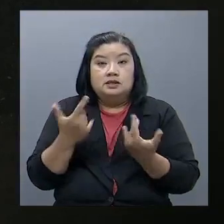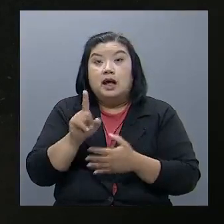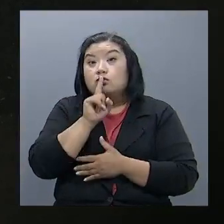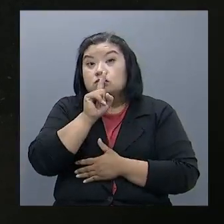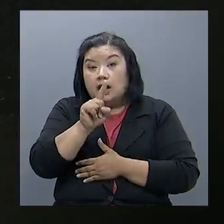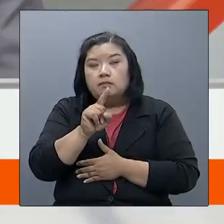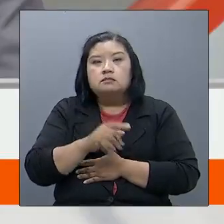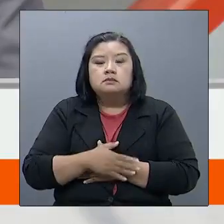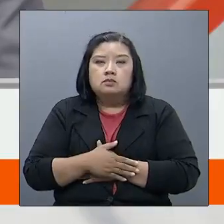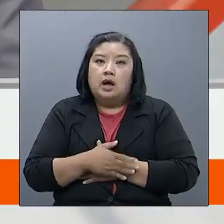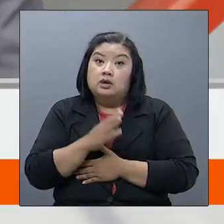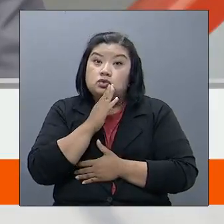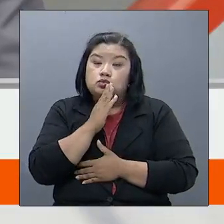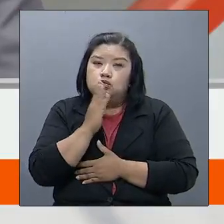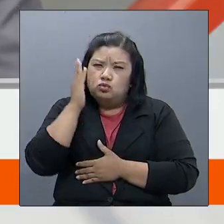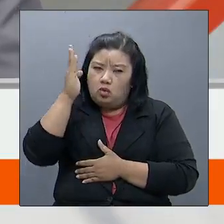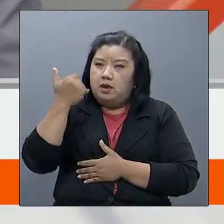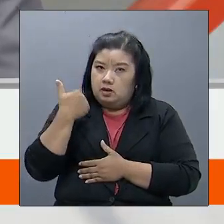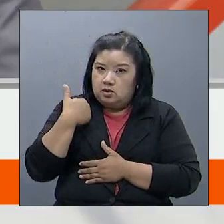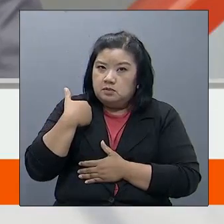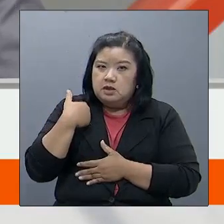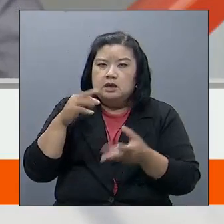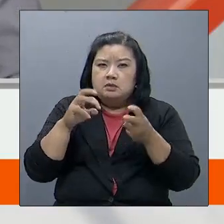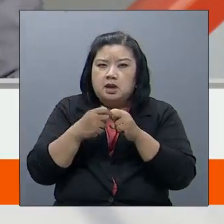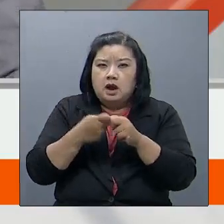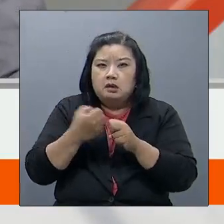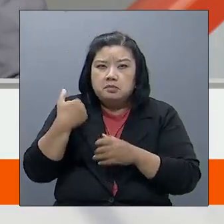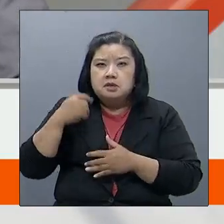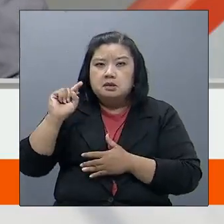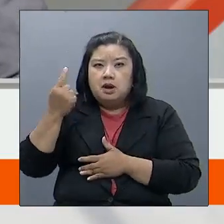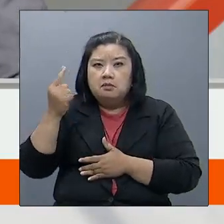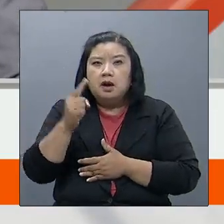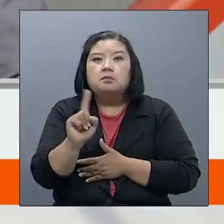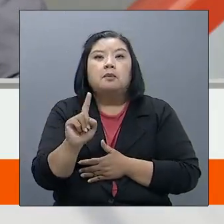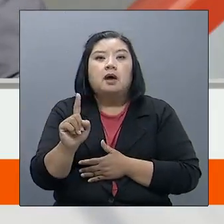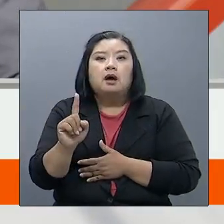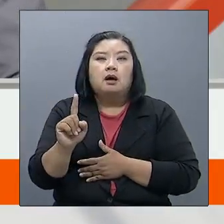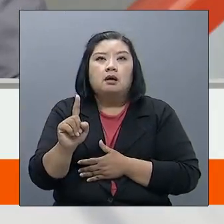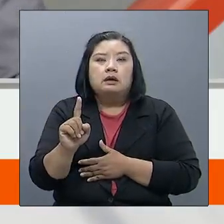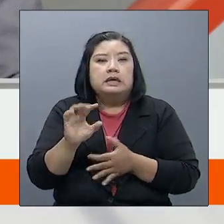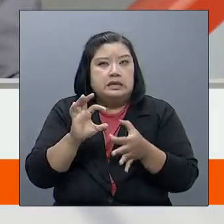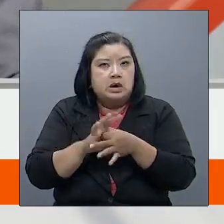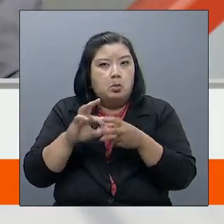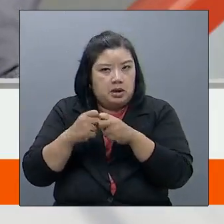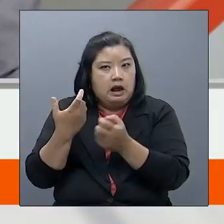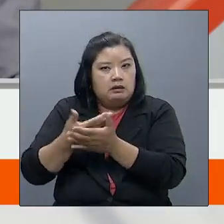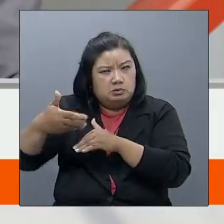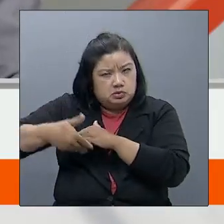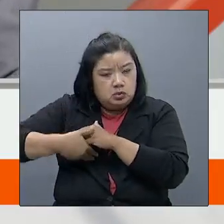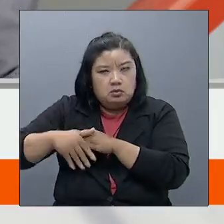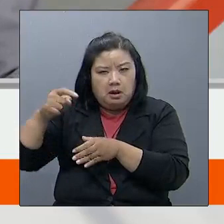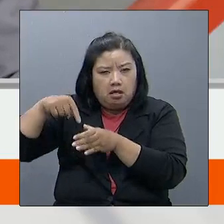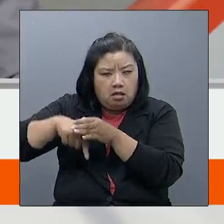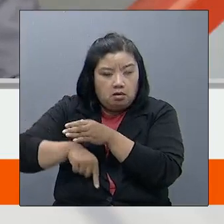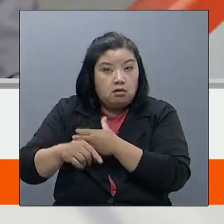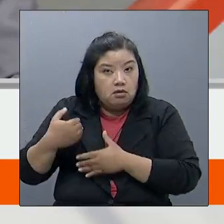าสักวันหนึ่งเนี่ยมันจะผุดกลับมานั่นเป็นเพราะว่าระบบนี้มันหยั่งรากลึกลงไปแล้วหรือเปล่าและส่วนไหน